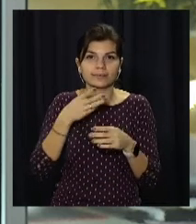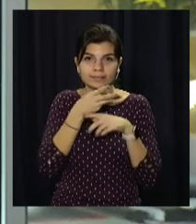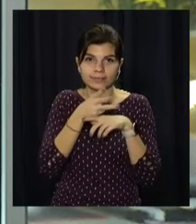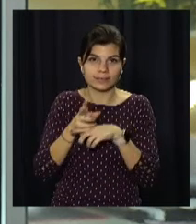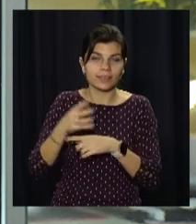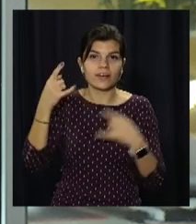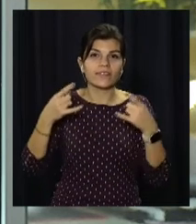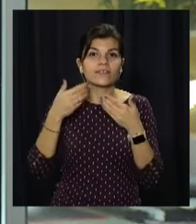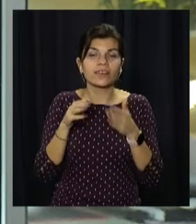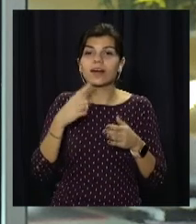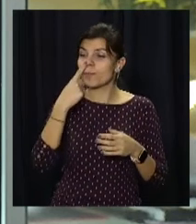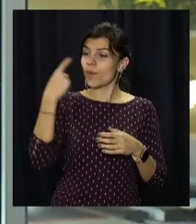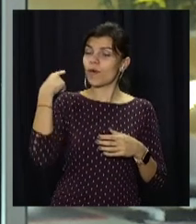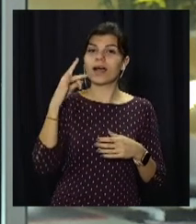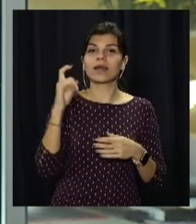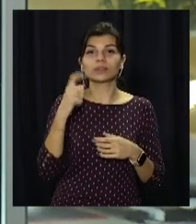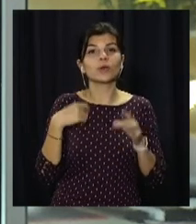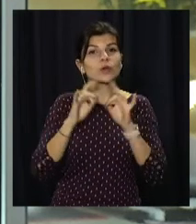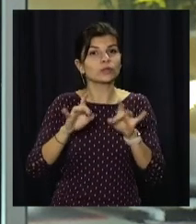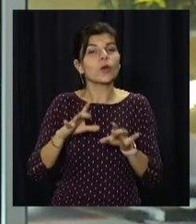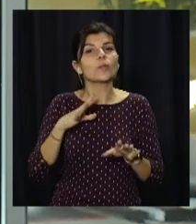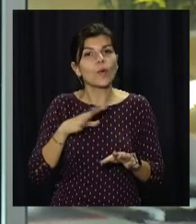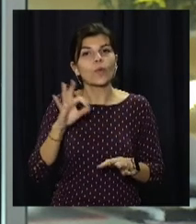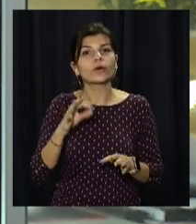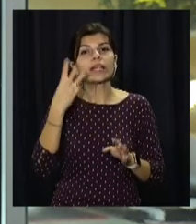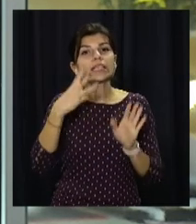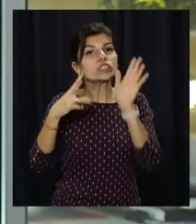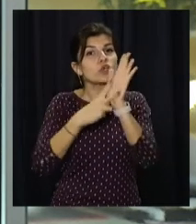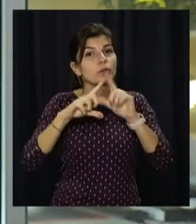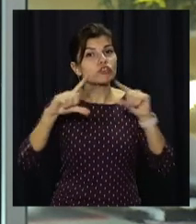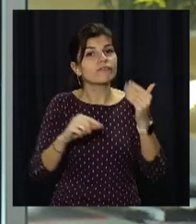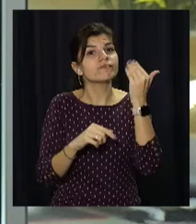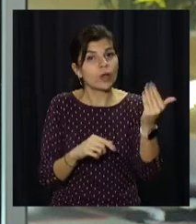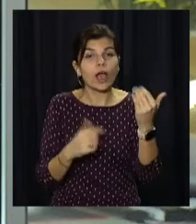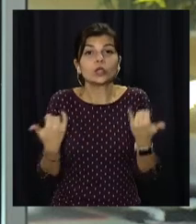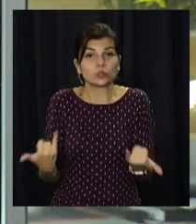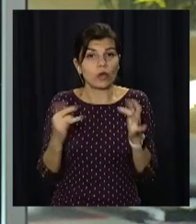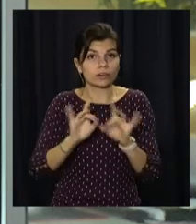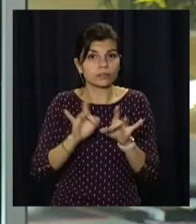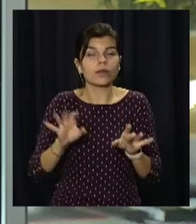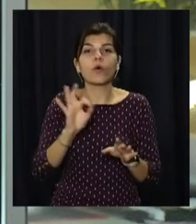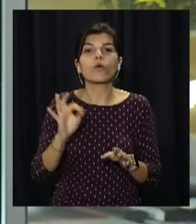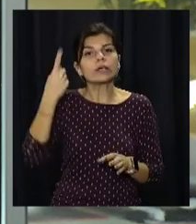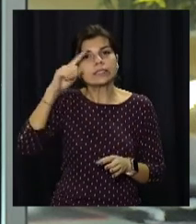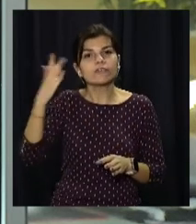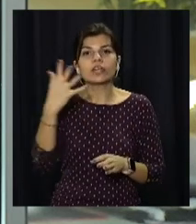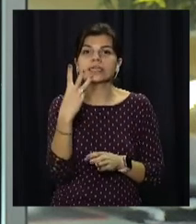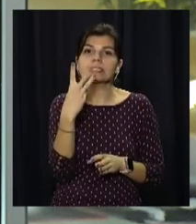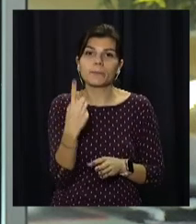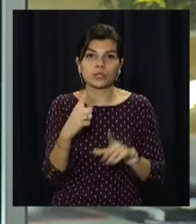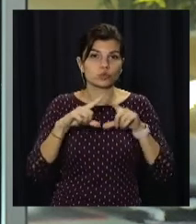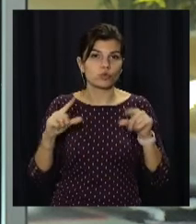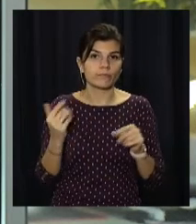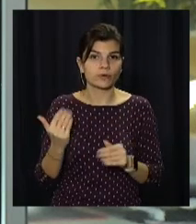сюжетів відкритого. Минулого разу ми розказали про проєкти 37-ї школи. Нині розповімо про ініціативи 31-ї.